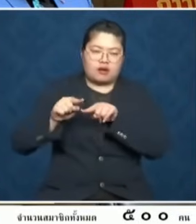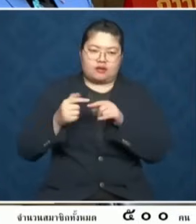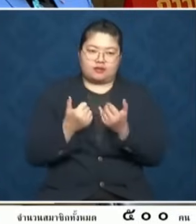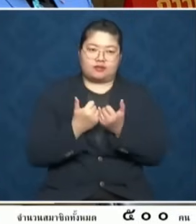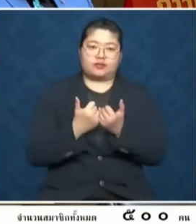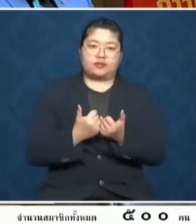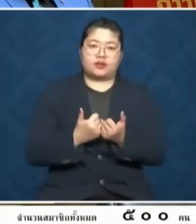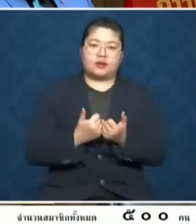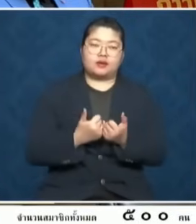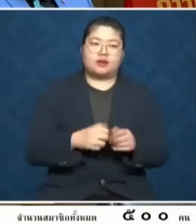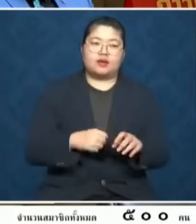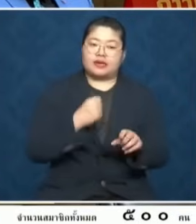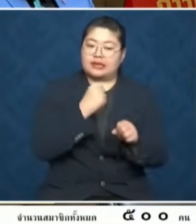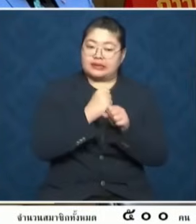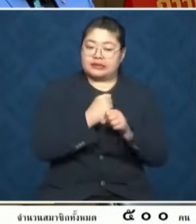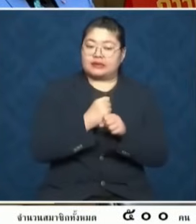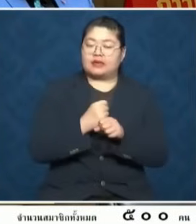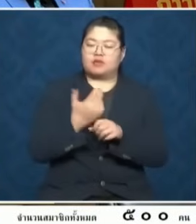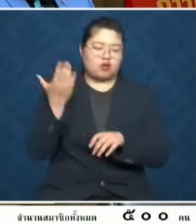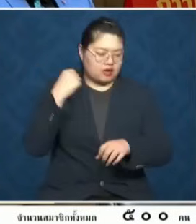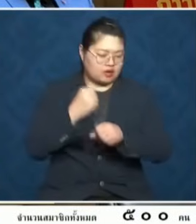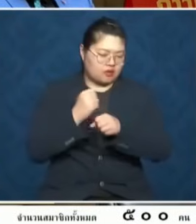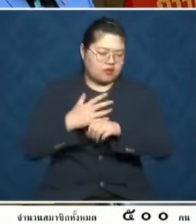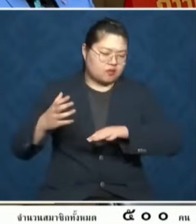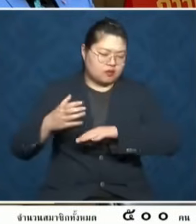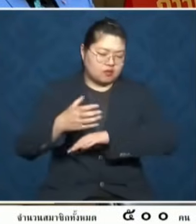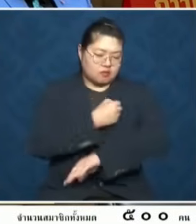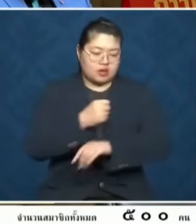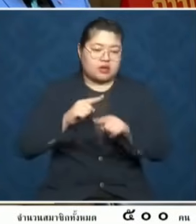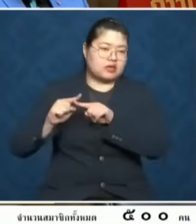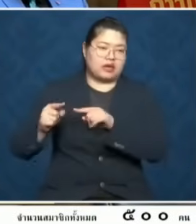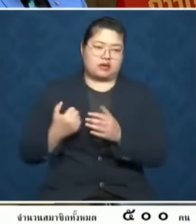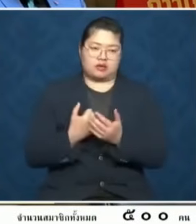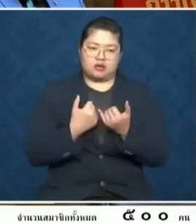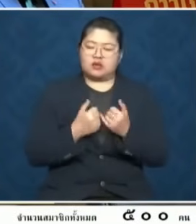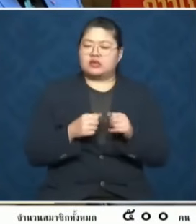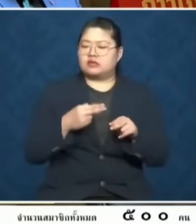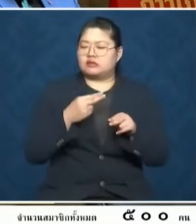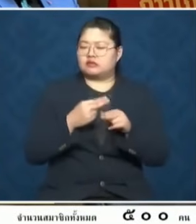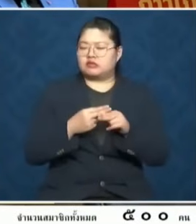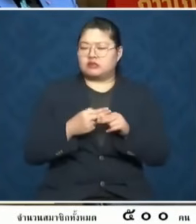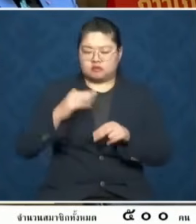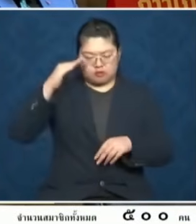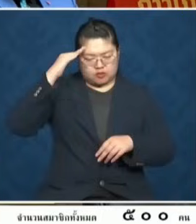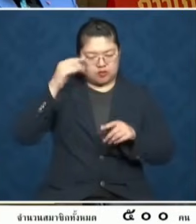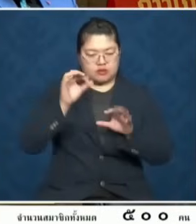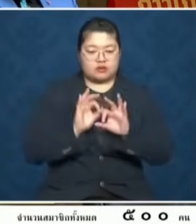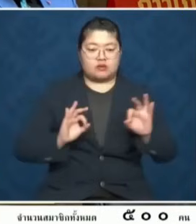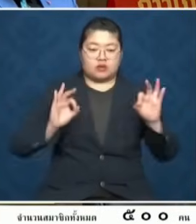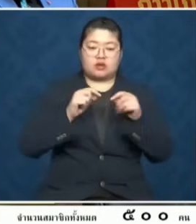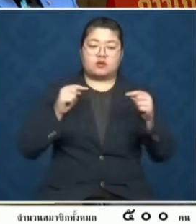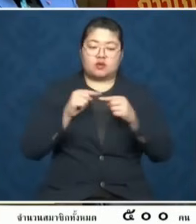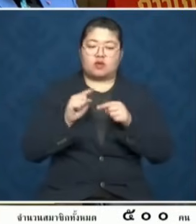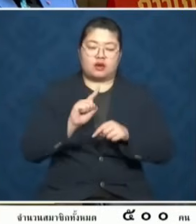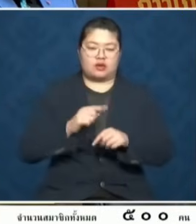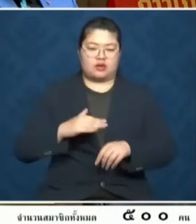จากการดำรงตำแหน่งทางการเมืองในที่นี้ก็จะมีอีกท่านที่จะไม่พูดถึงไม่ได้นั่นก็คือพลเอกประวิตร